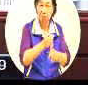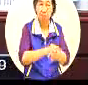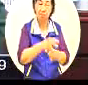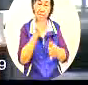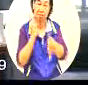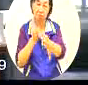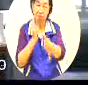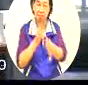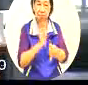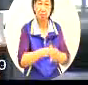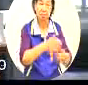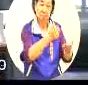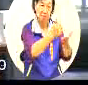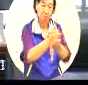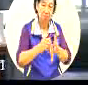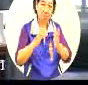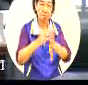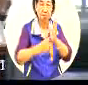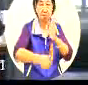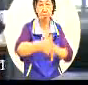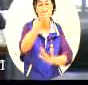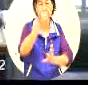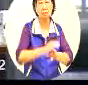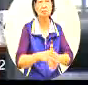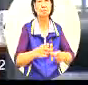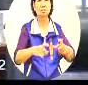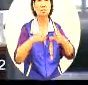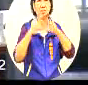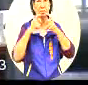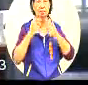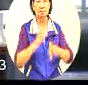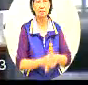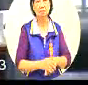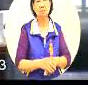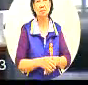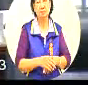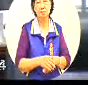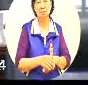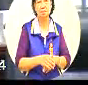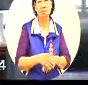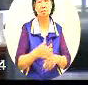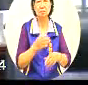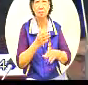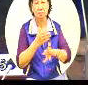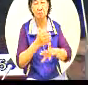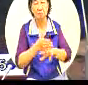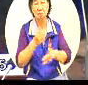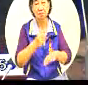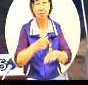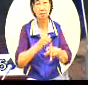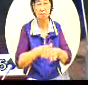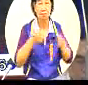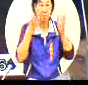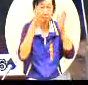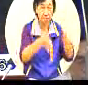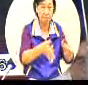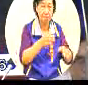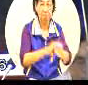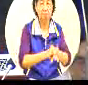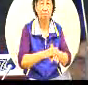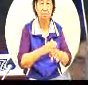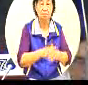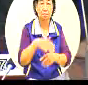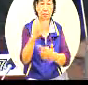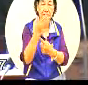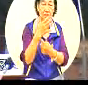复。谢谢， 请局长回答。 好嘞， 谢谢主席，谢谢陈议员对于旗津居民在进出